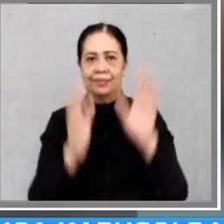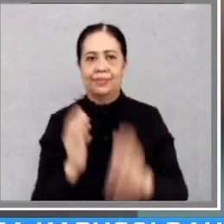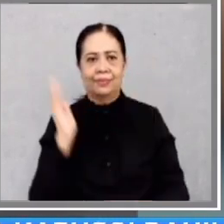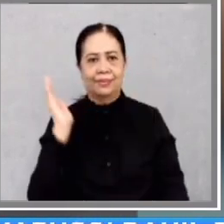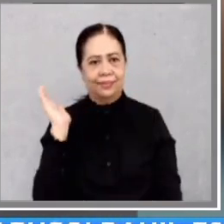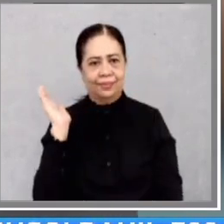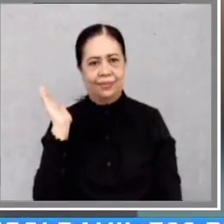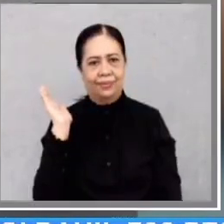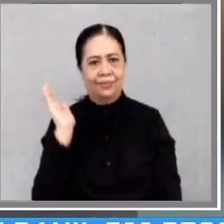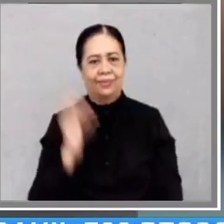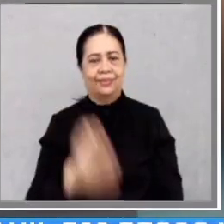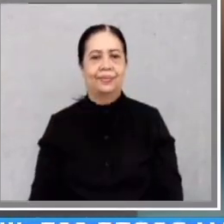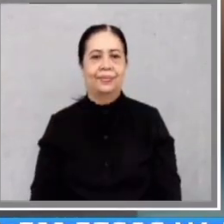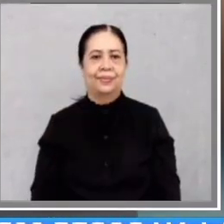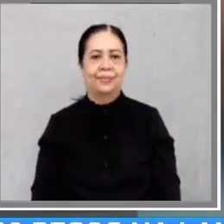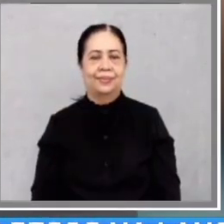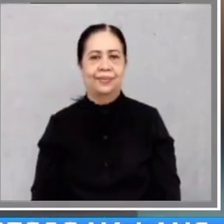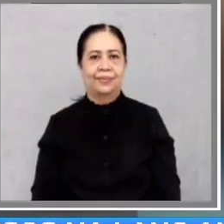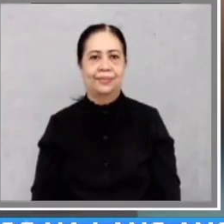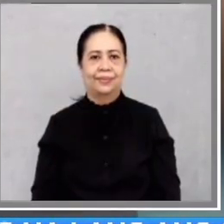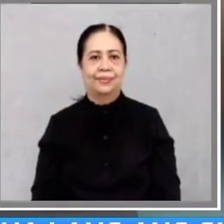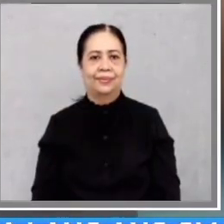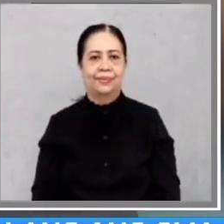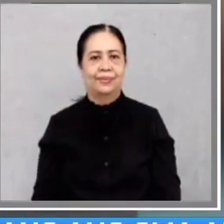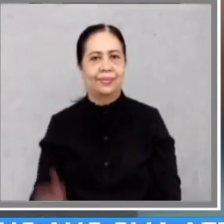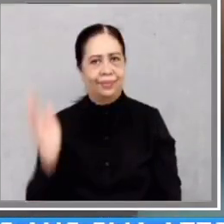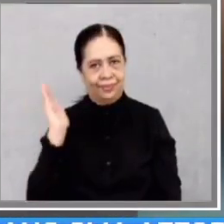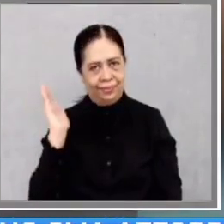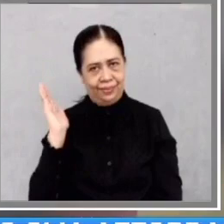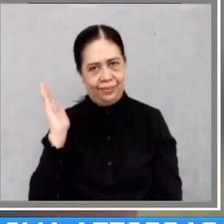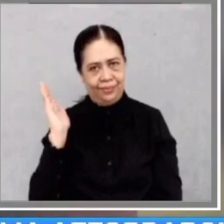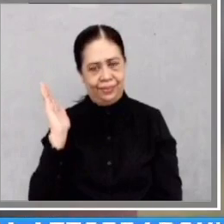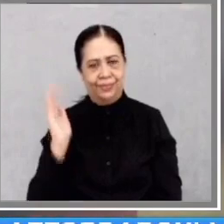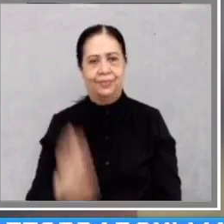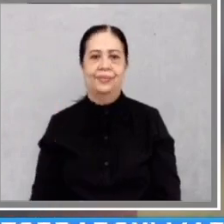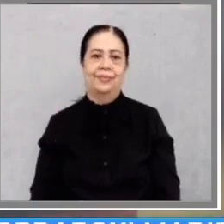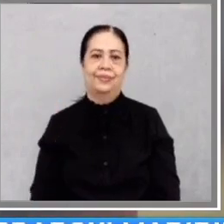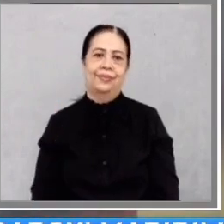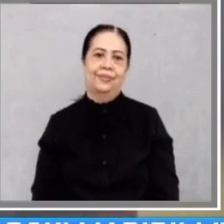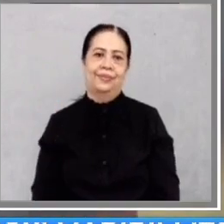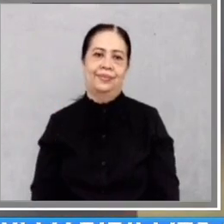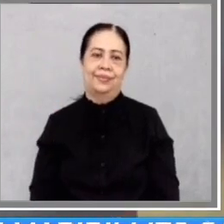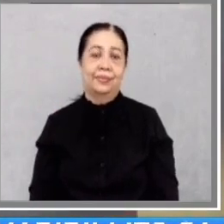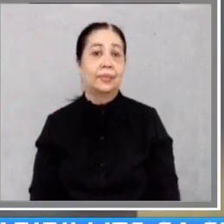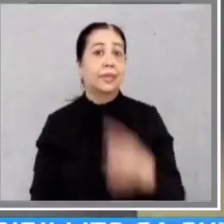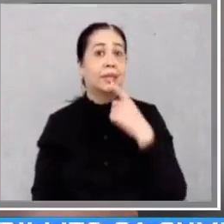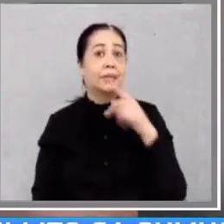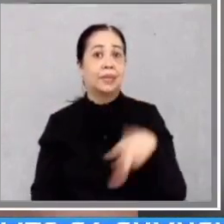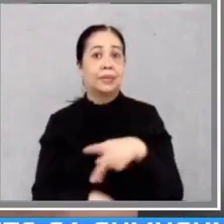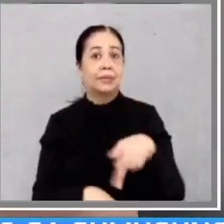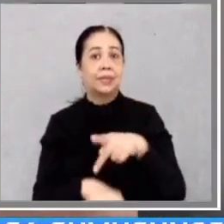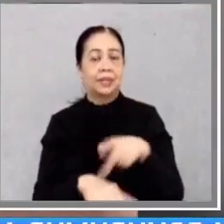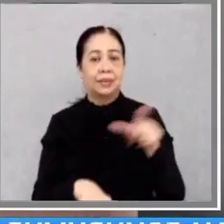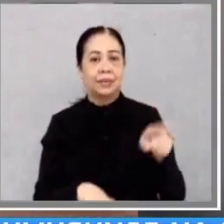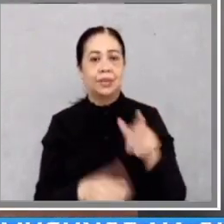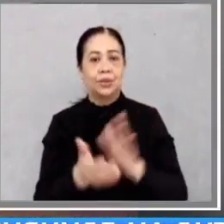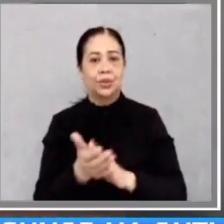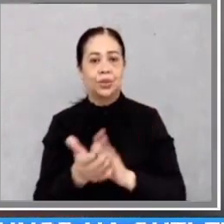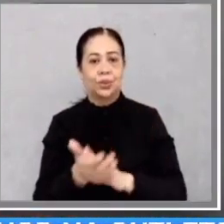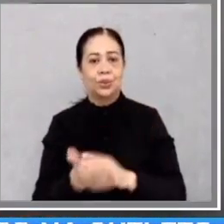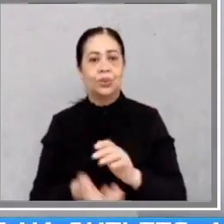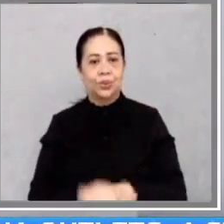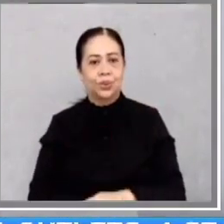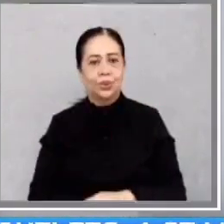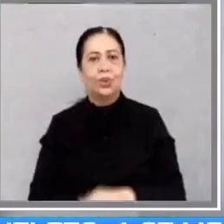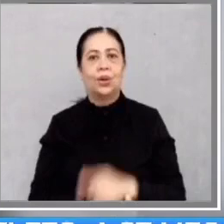Wilfredo Pardola Jr. at Almida Plarisan. Ayon sa principal ng St. Cecilia's College,